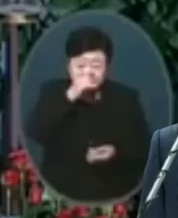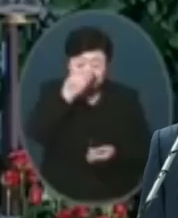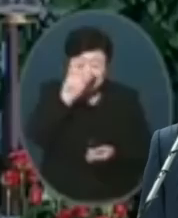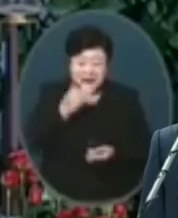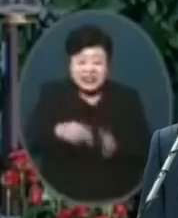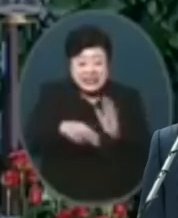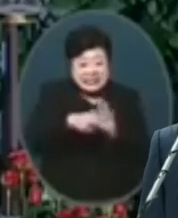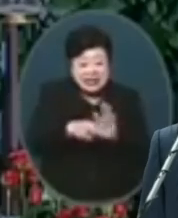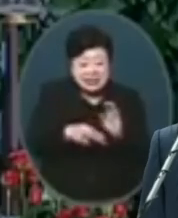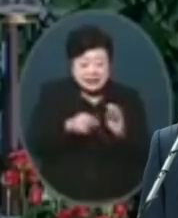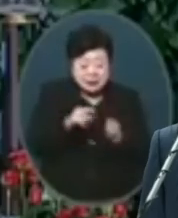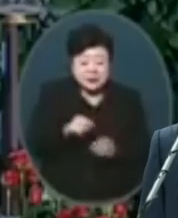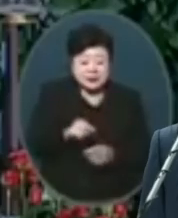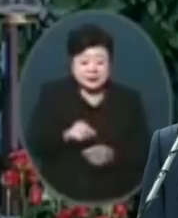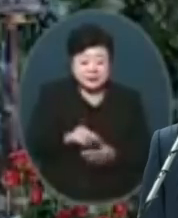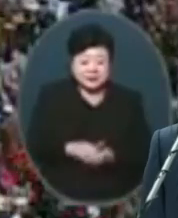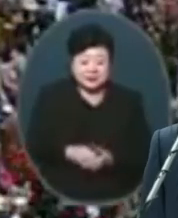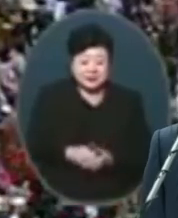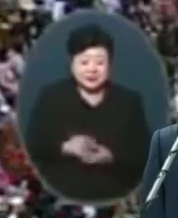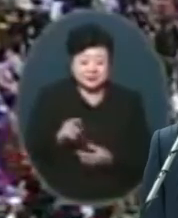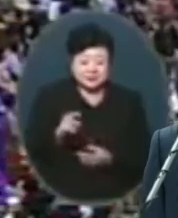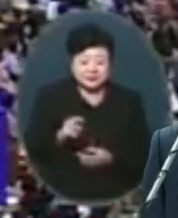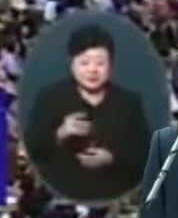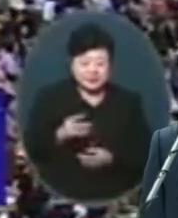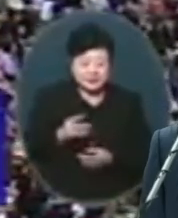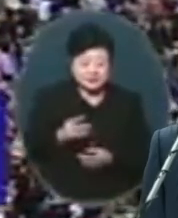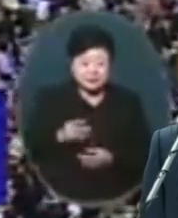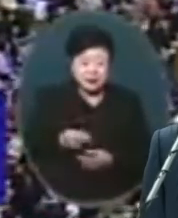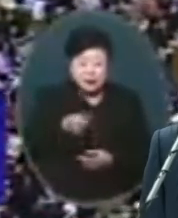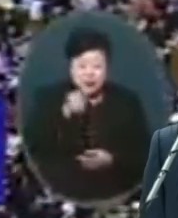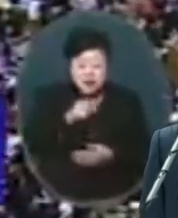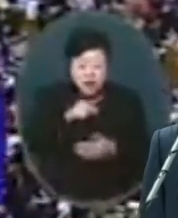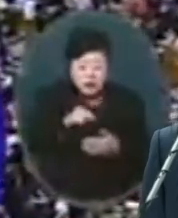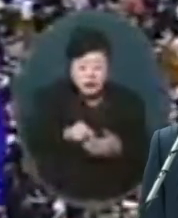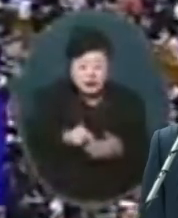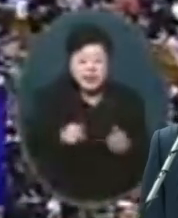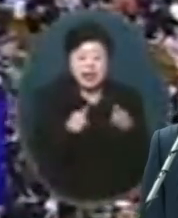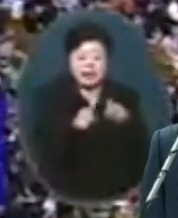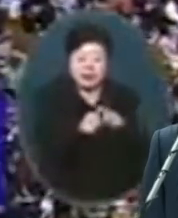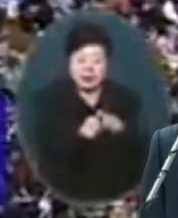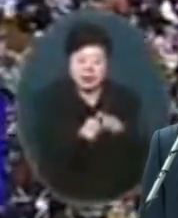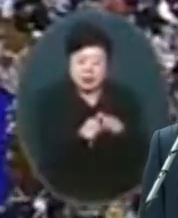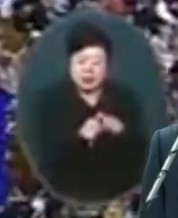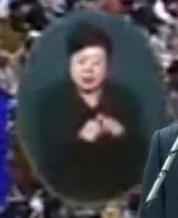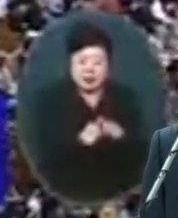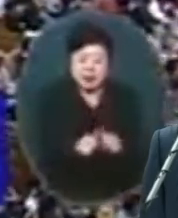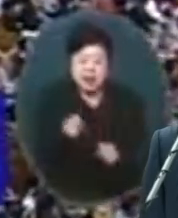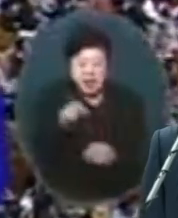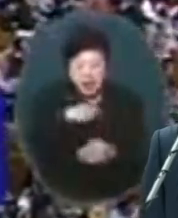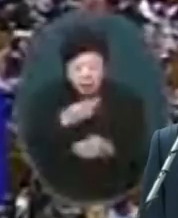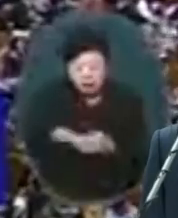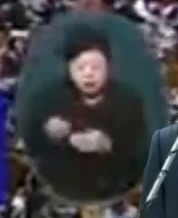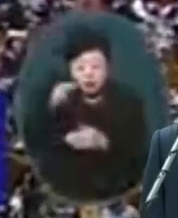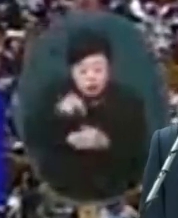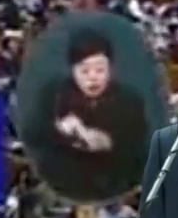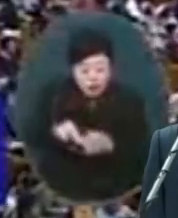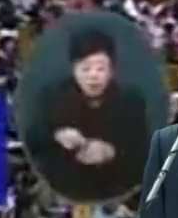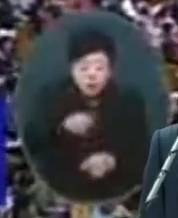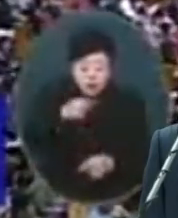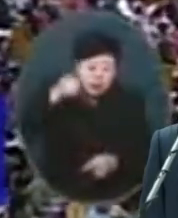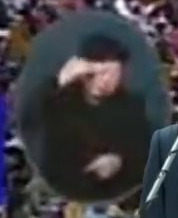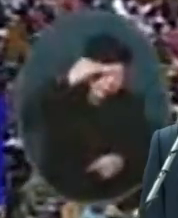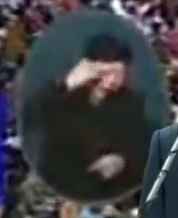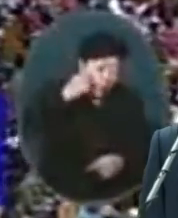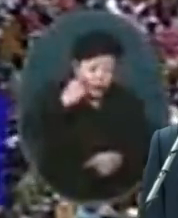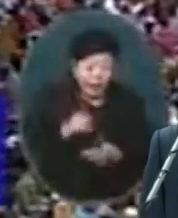이사야 43장 2절로 4절에 보면 내가 물 가운데로 지날 때 내가 너와 함께 할 것이라. 강을 건널 때 물이 너를 침몰하지